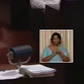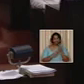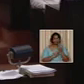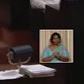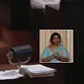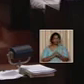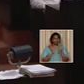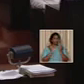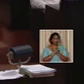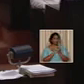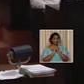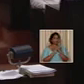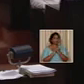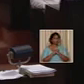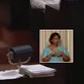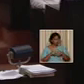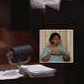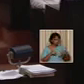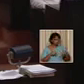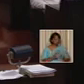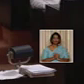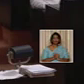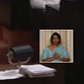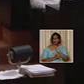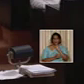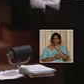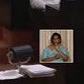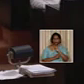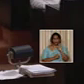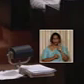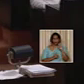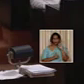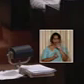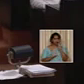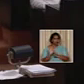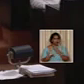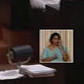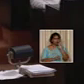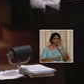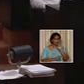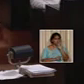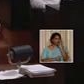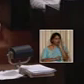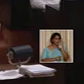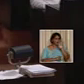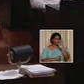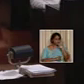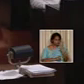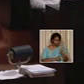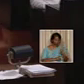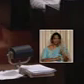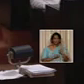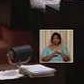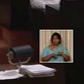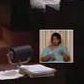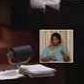දෙන මහපොළ ශිෂ්‍යත්ව වැඩසටහන මේ වන විට කිසිදු ප්‍රථම වර්ෂ 2020 2021 ඉන්ටෙක් එකේ